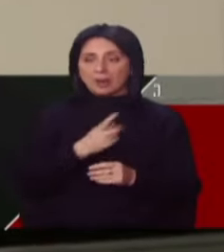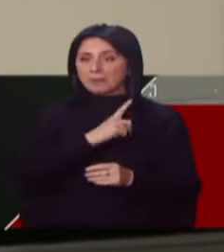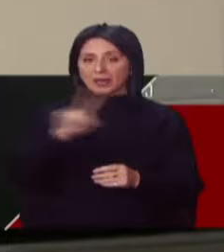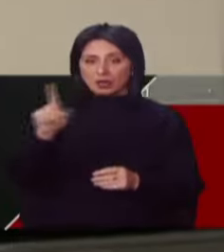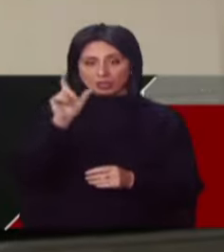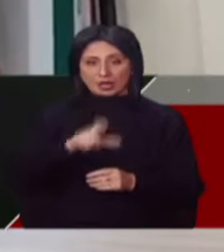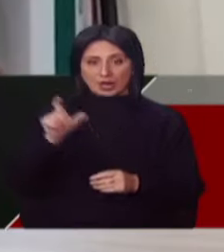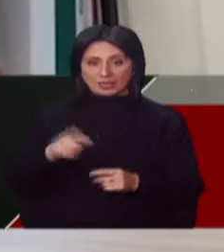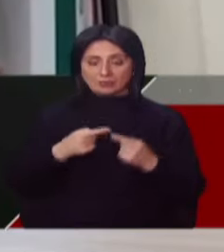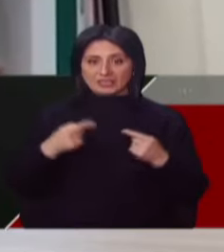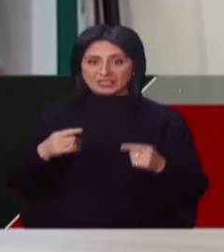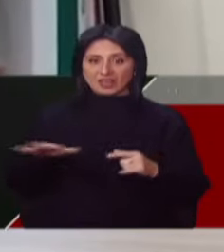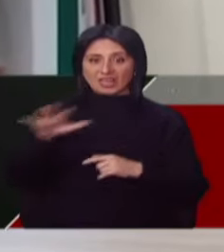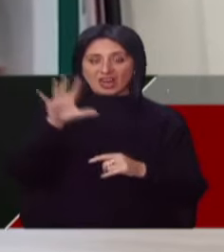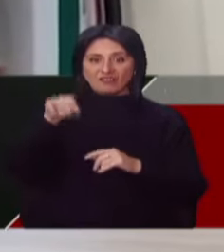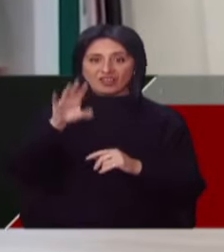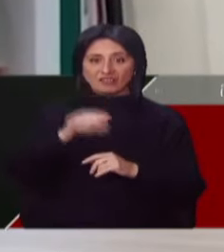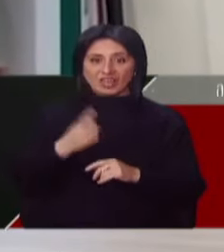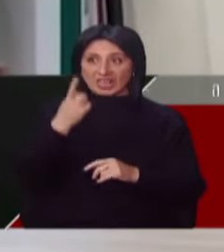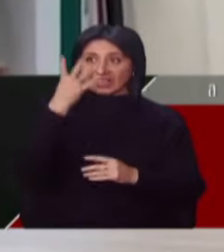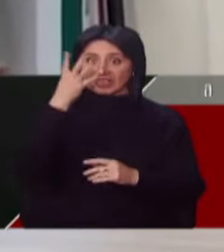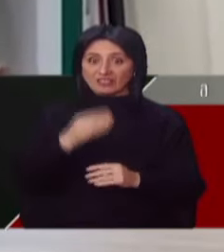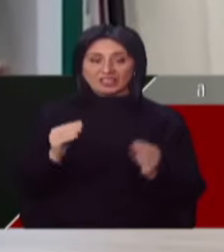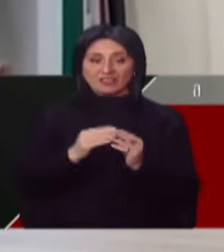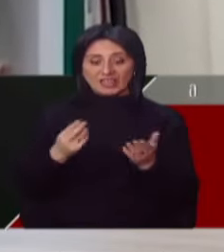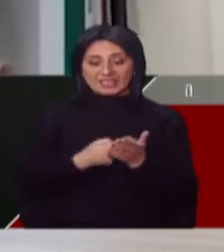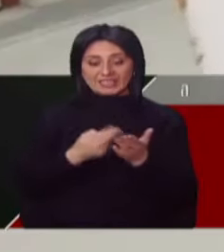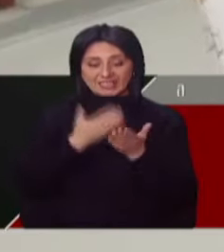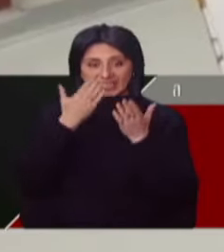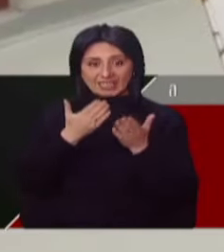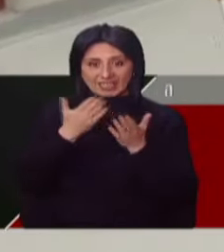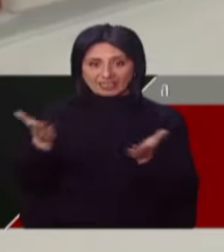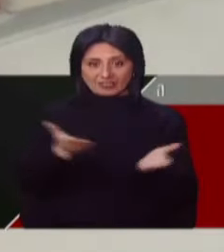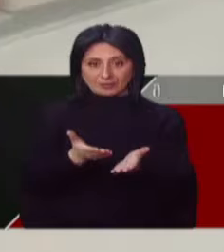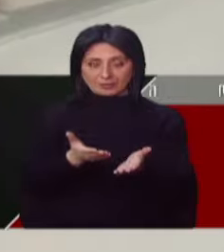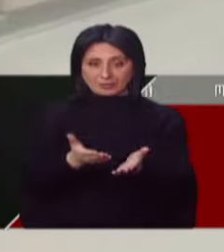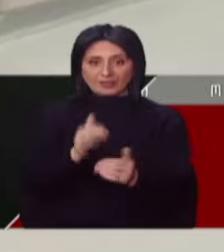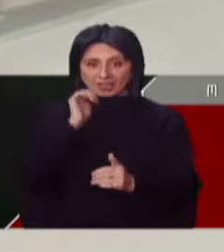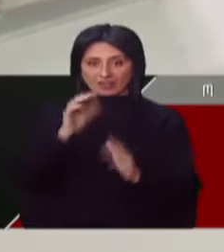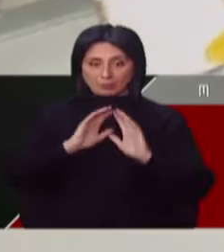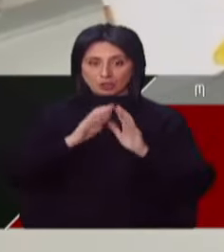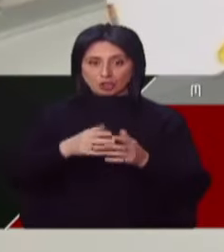მილიონობით ადამიანს სხვადასხვა ქვეყანაში ერთი დღით კვლავ წიგნის კითხვისკენ უბიძგებს.